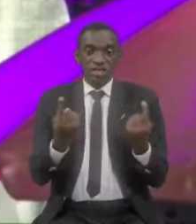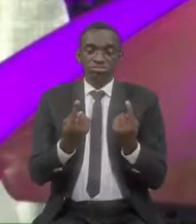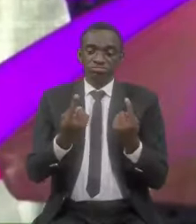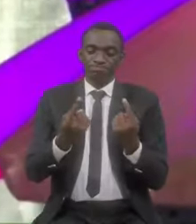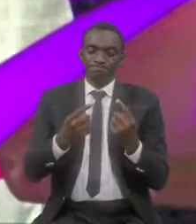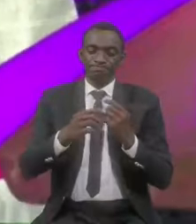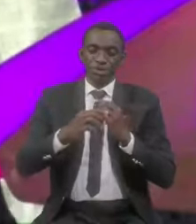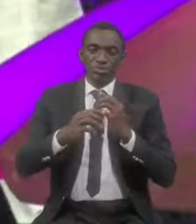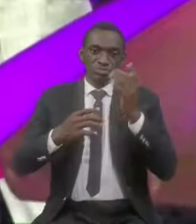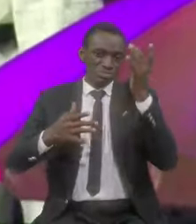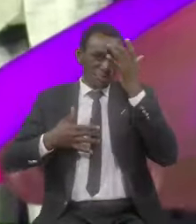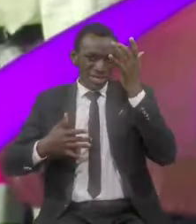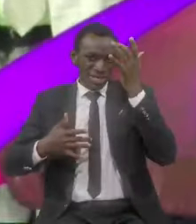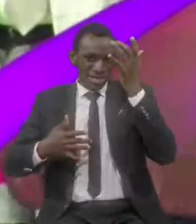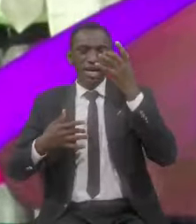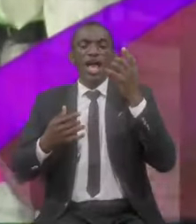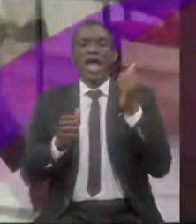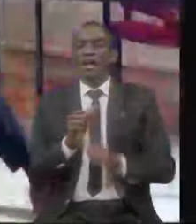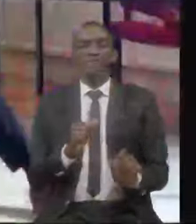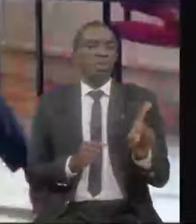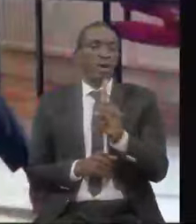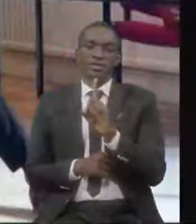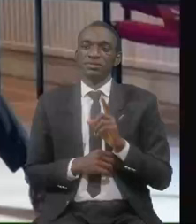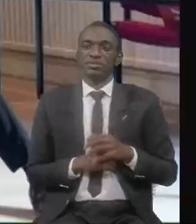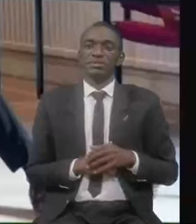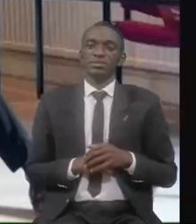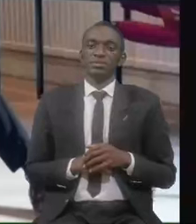a infesté tout le monde.